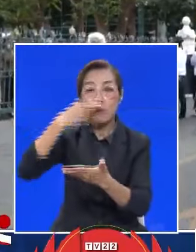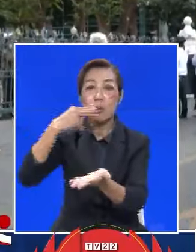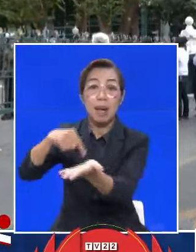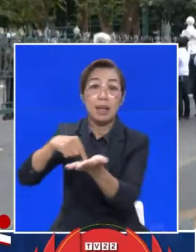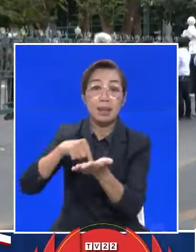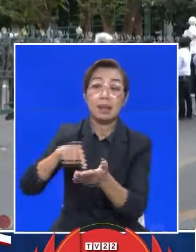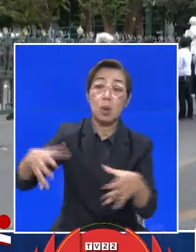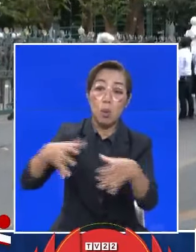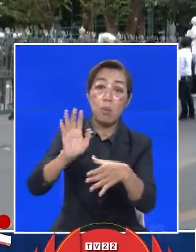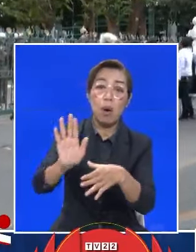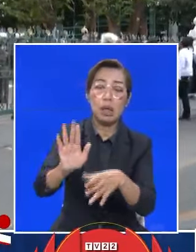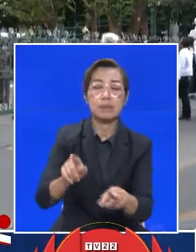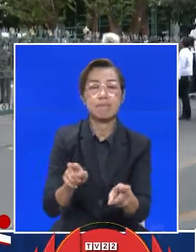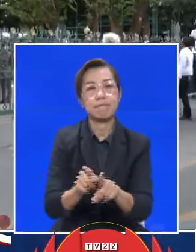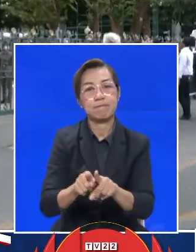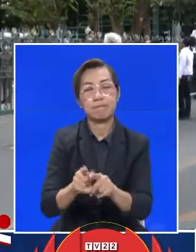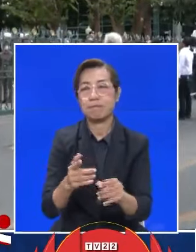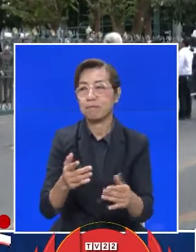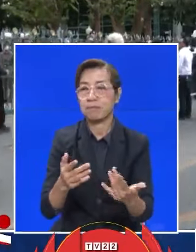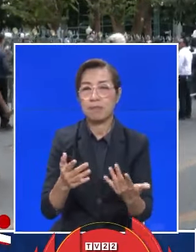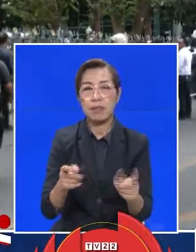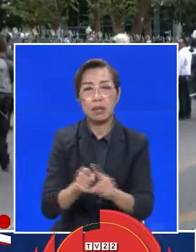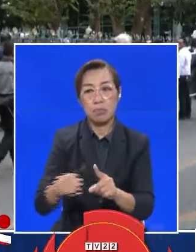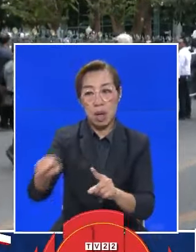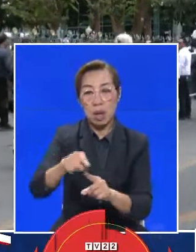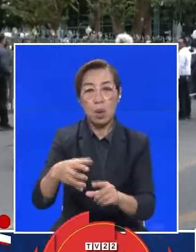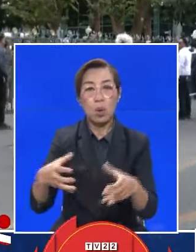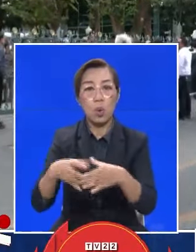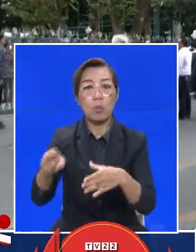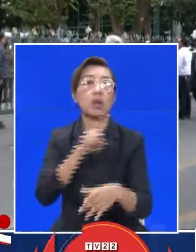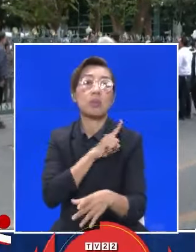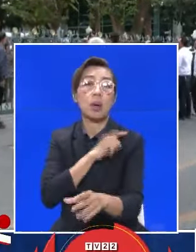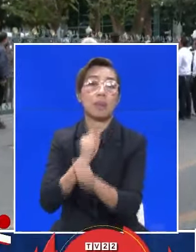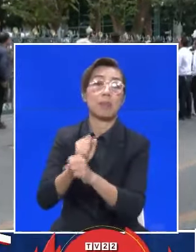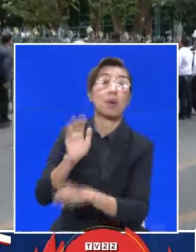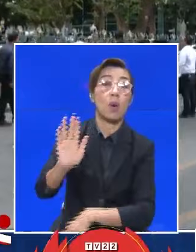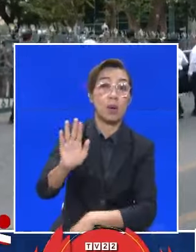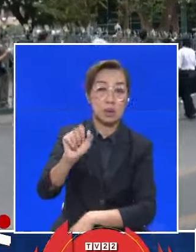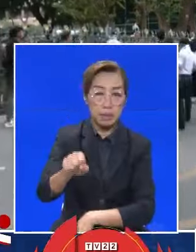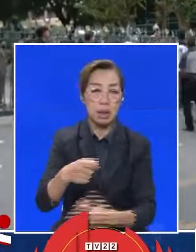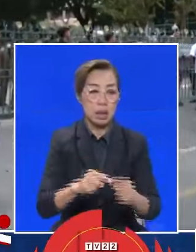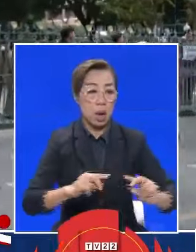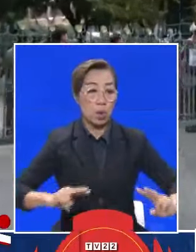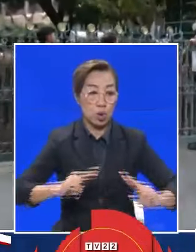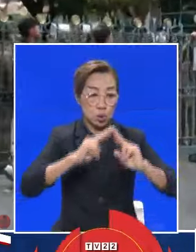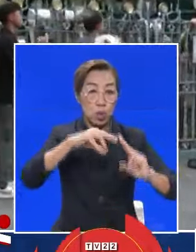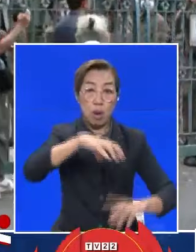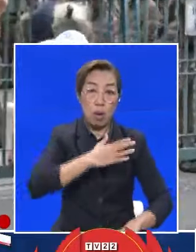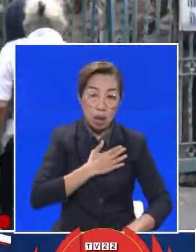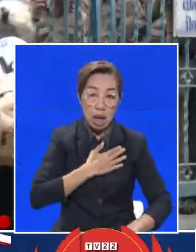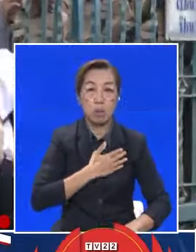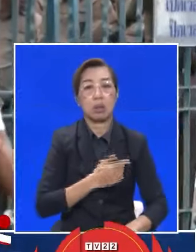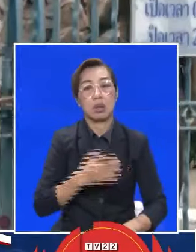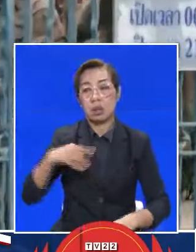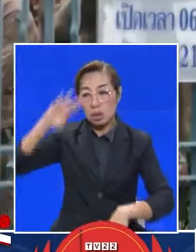นี่ยจริงๆเขาก็คือกลุ่มที่เขาต้องทำบทบาทหน้าที่ของเขานะคะส่วนกระทรวงเองส่วนตำรวจเอง